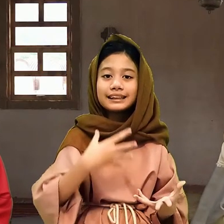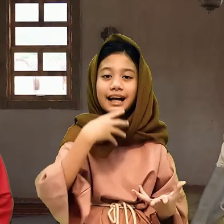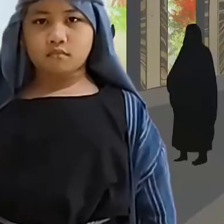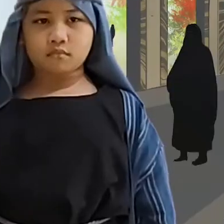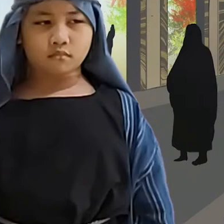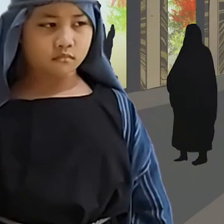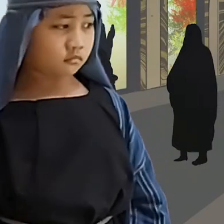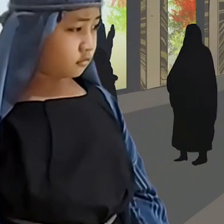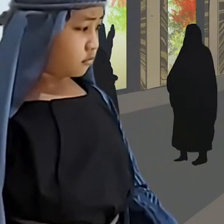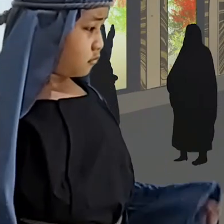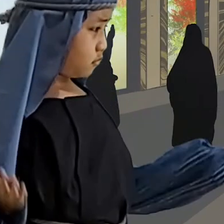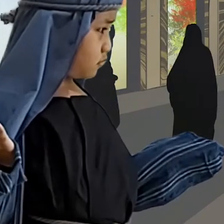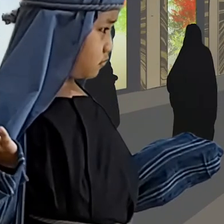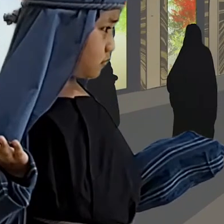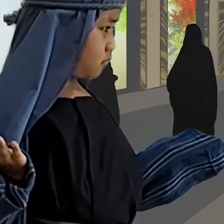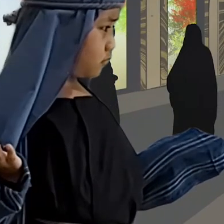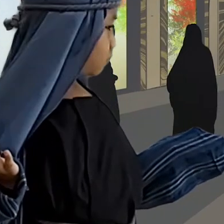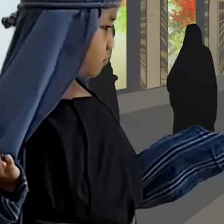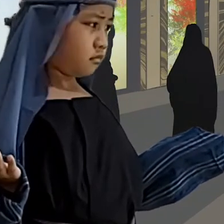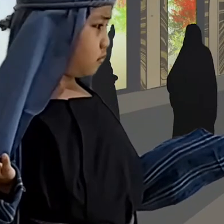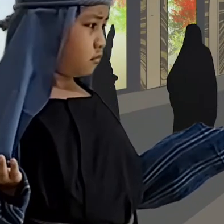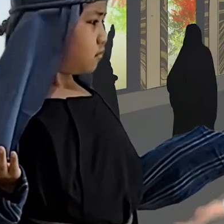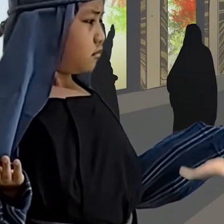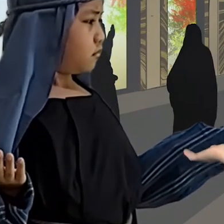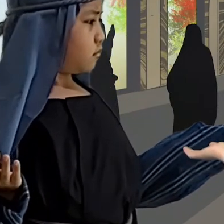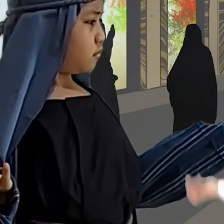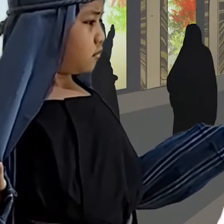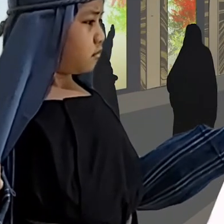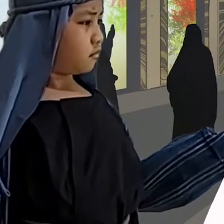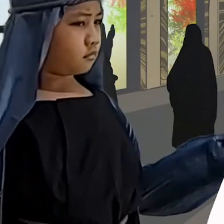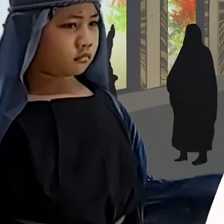yang dikatakannya kepada mereka.